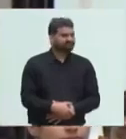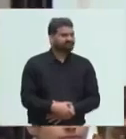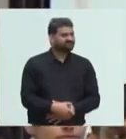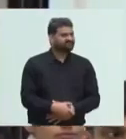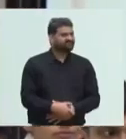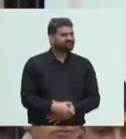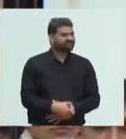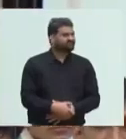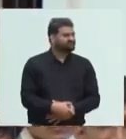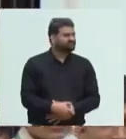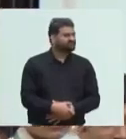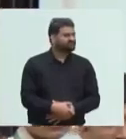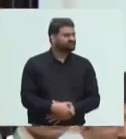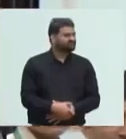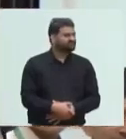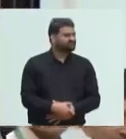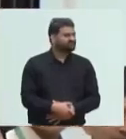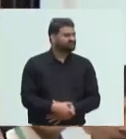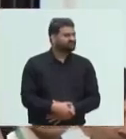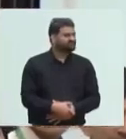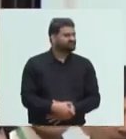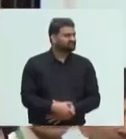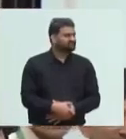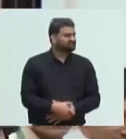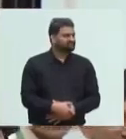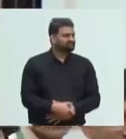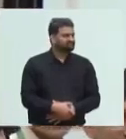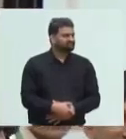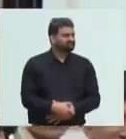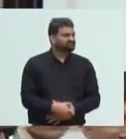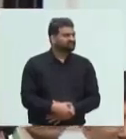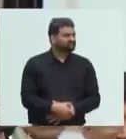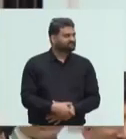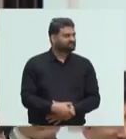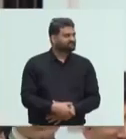वहीं से अपना एम तय किया और फिर आगे बढ़ता चला गया।